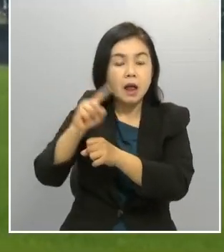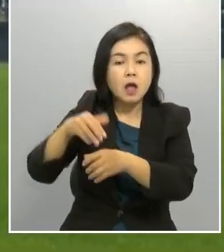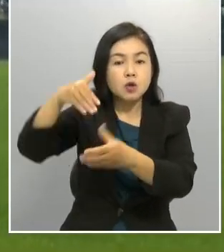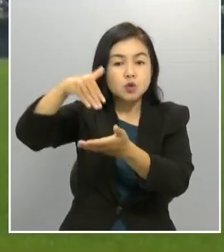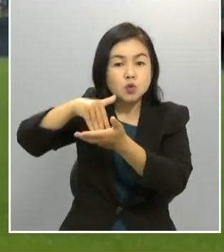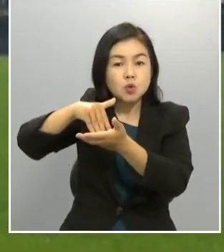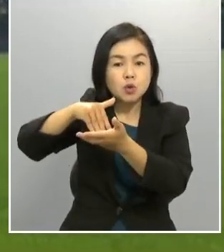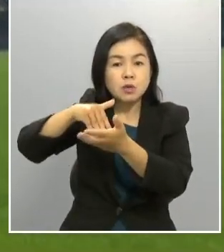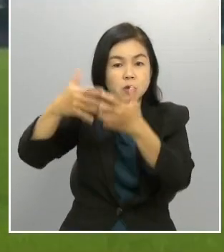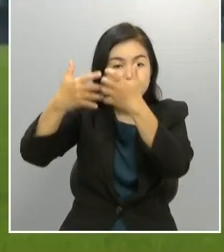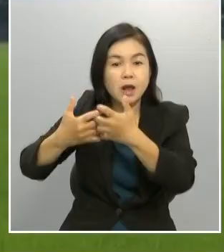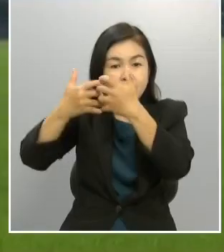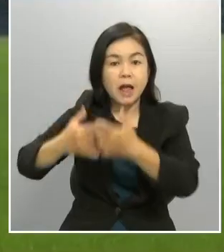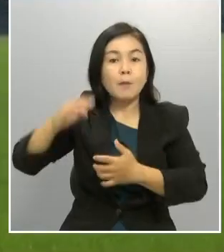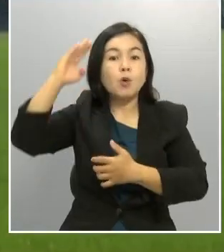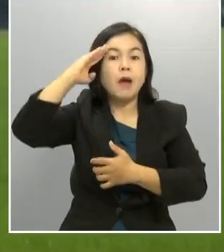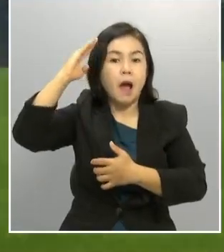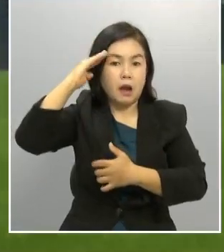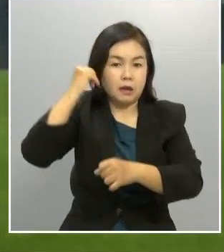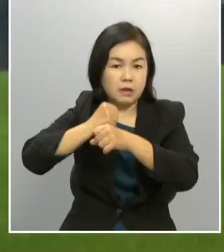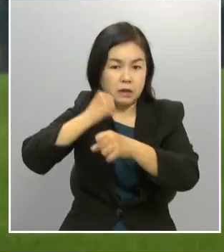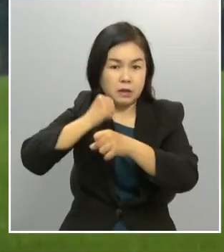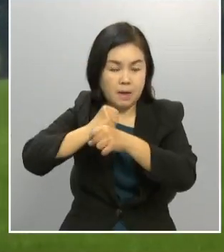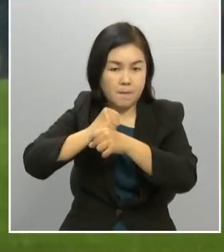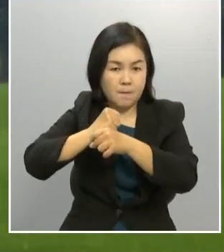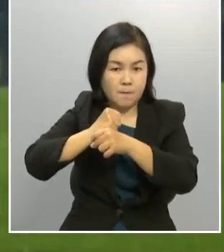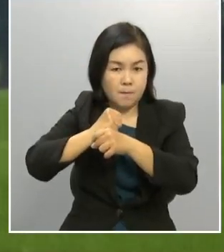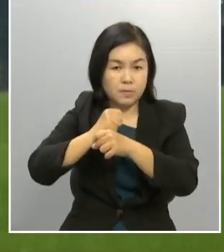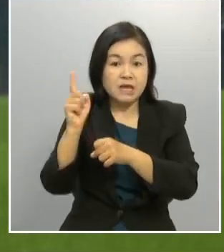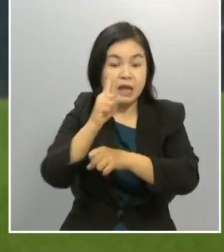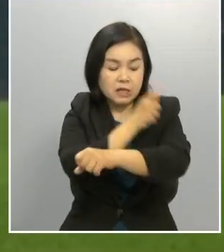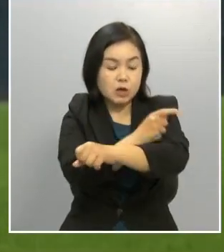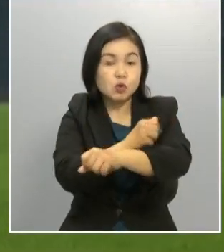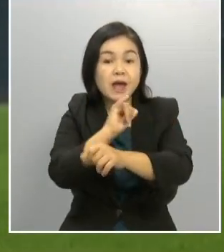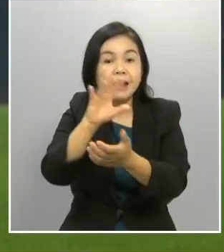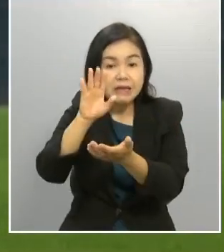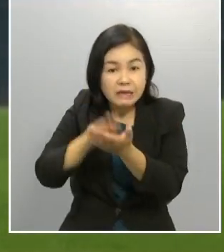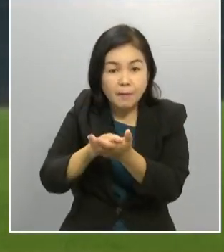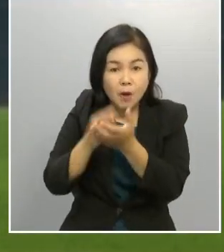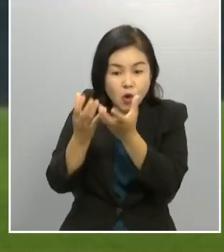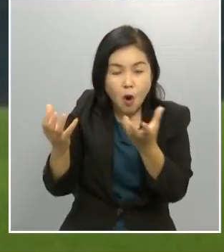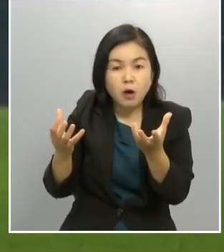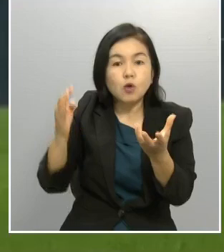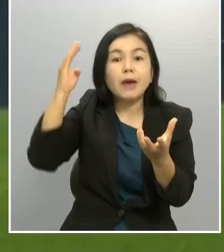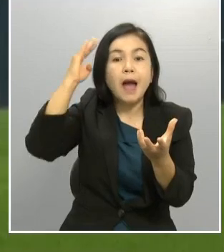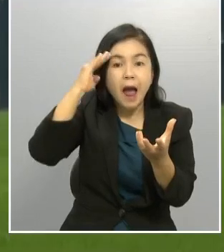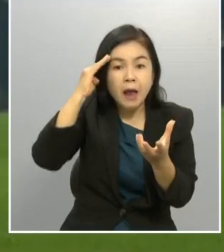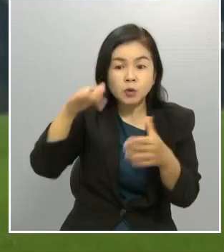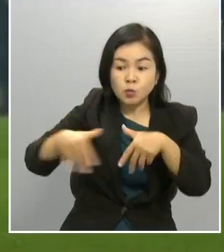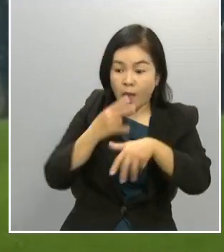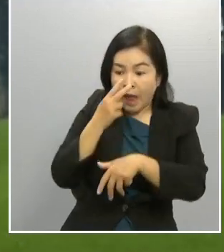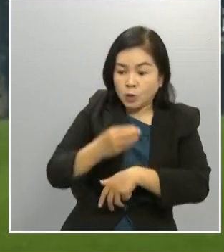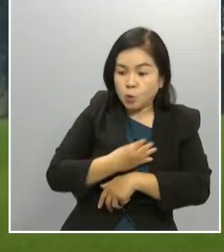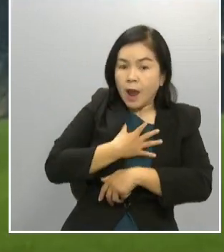สรรพาวุธกรมสรรพาวุธทหารบกตำบลหันตราอยุธยาชาวบ้านแตกตื่นอย่างที่บอก